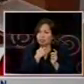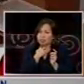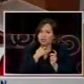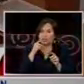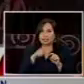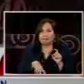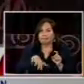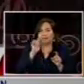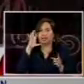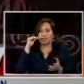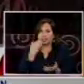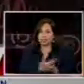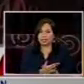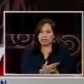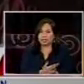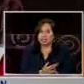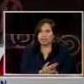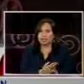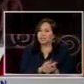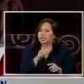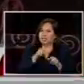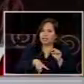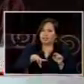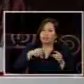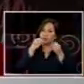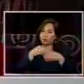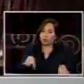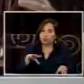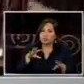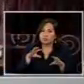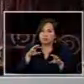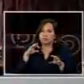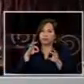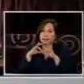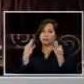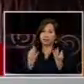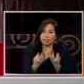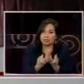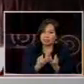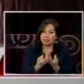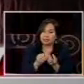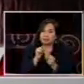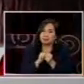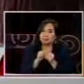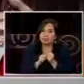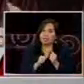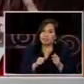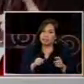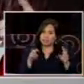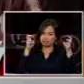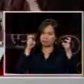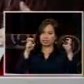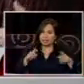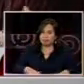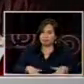yung anak, hindi mahanap yung family member, hindi ba life ang pinag-uusapan dito. So,